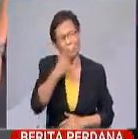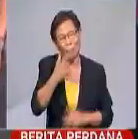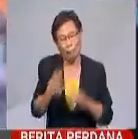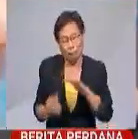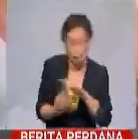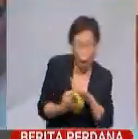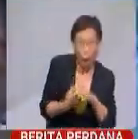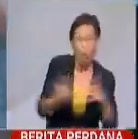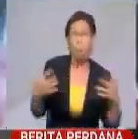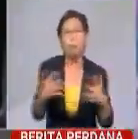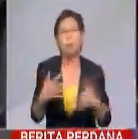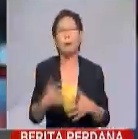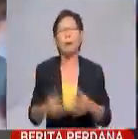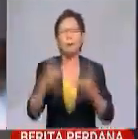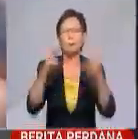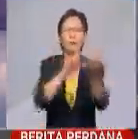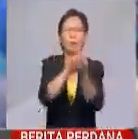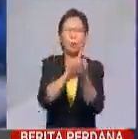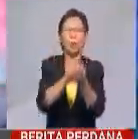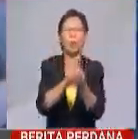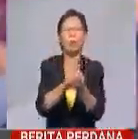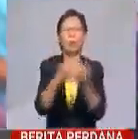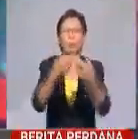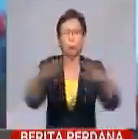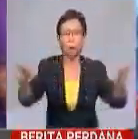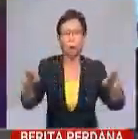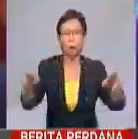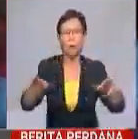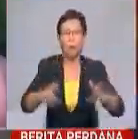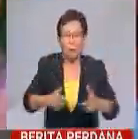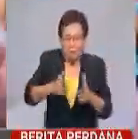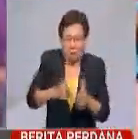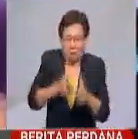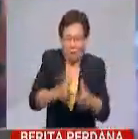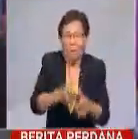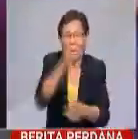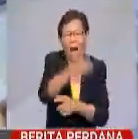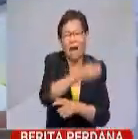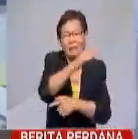Beliau ditemui selepas merasmikan larian amal antibiotik di Selangor.